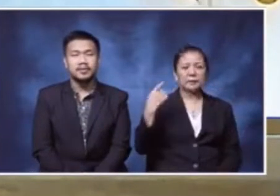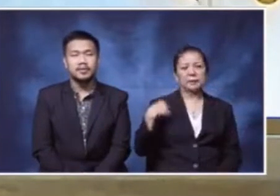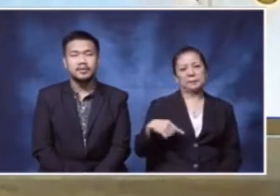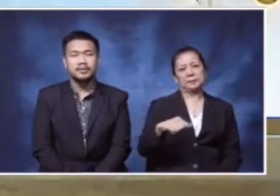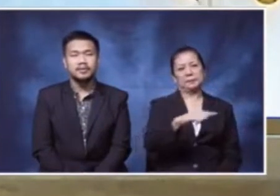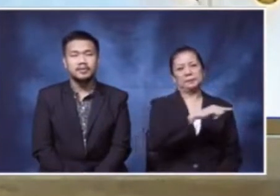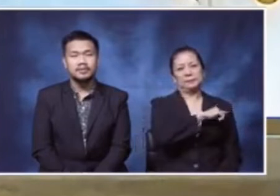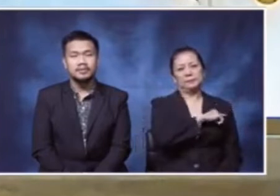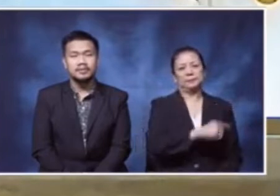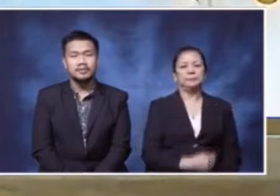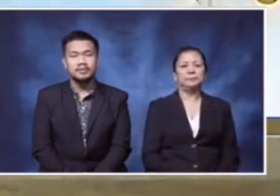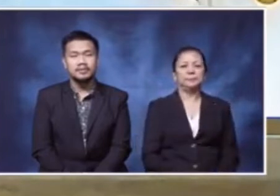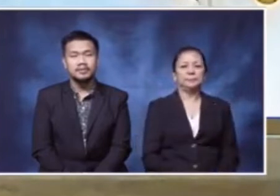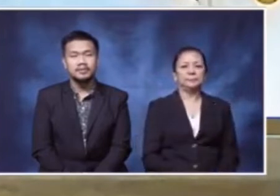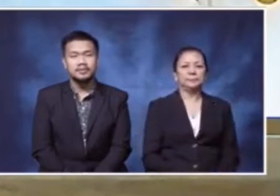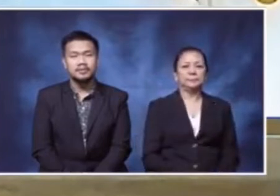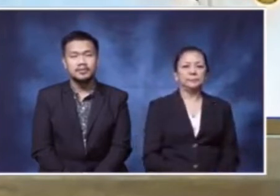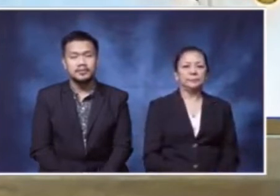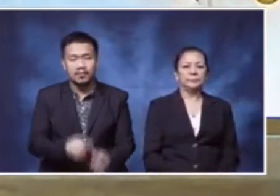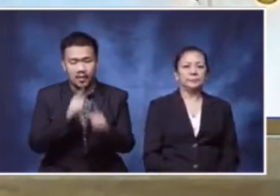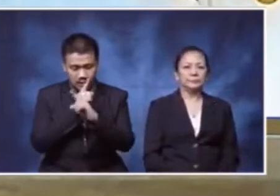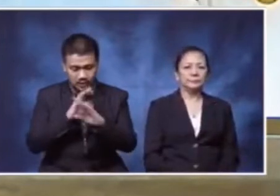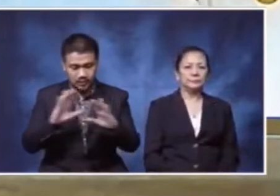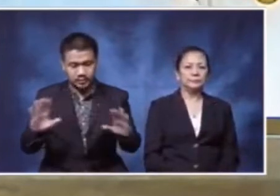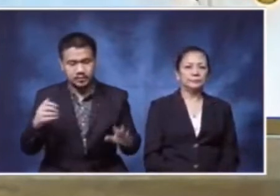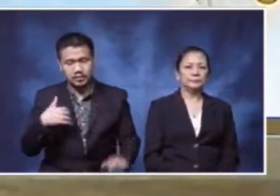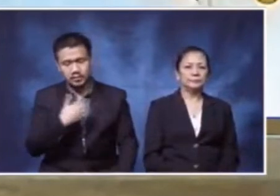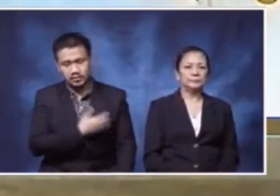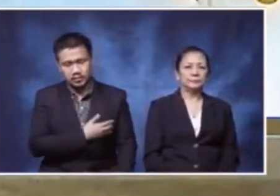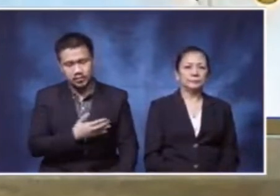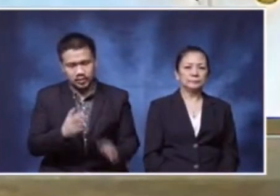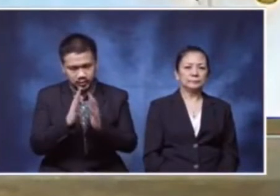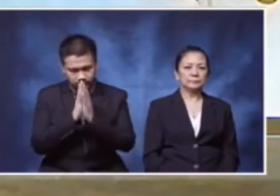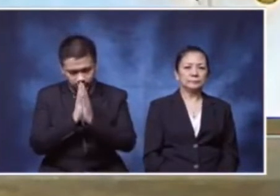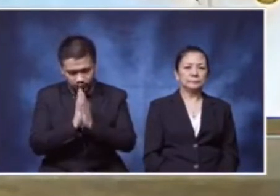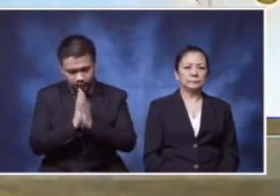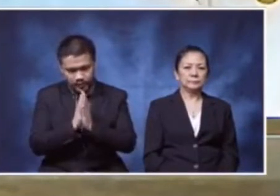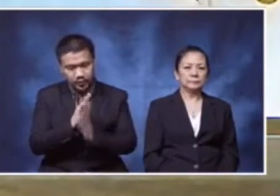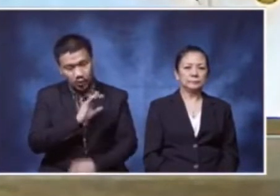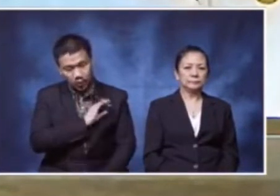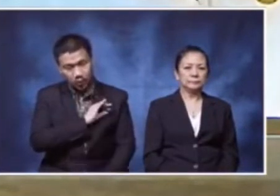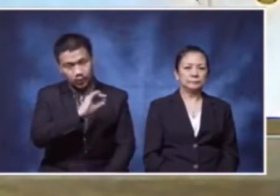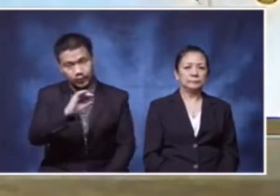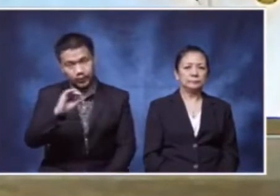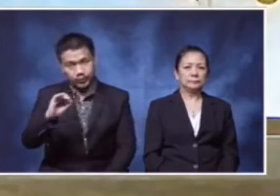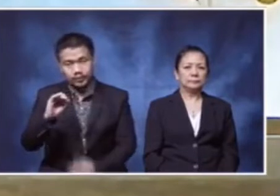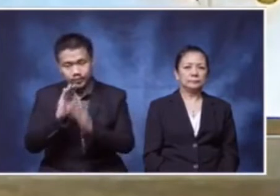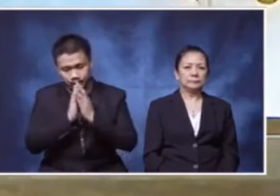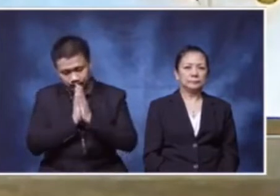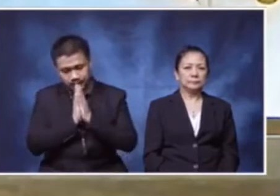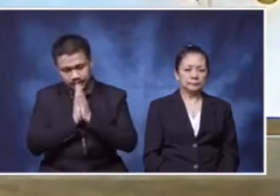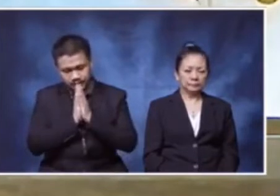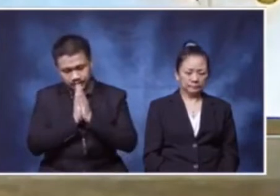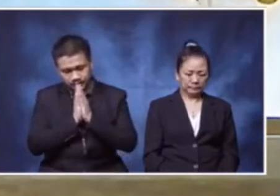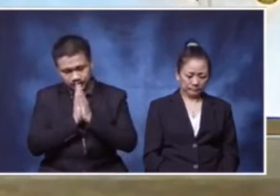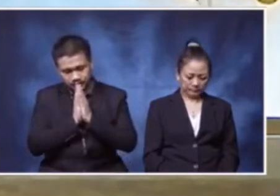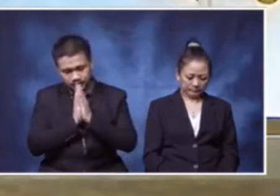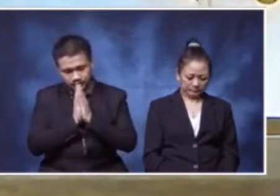kami. Tahimik nating idalangin ang ating mga sariling kahilingan.